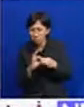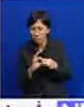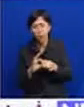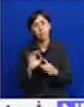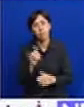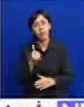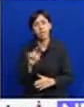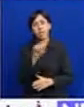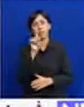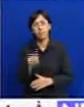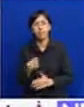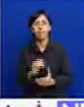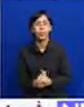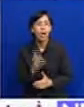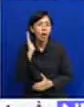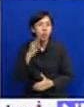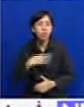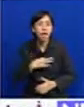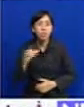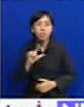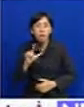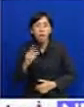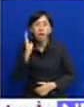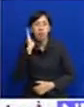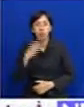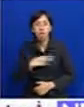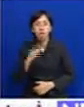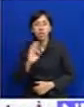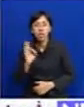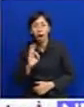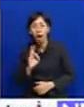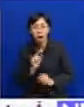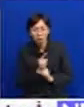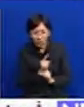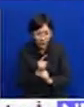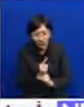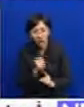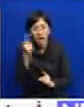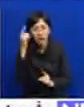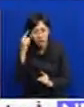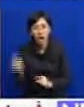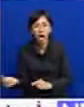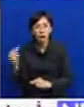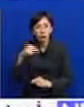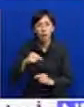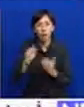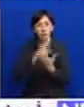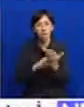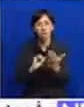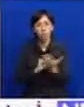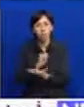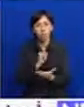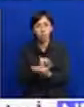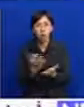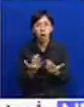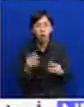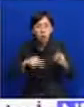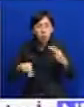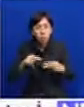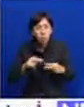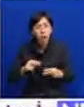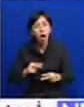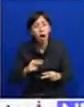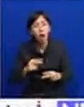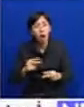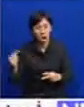ำหรับการติดตามชายเสื้อเหลืองและชายเสื้อฟ้าตรวจสอบพบว่ามีการเข้าประเทศถูกต้องแต่ต้องตรวจสอบก่อนว่าเดินทางออกนอกประ